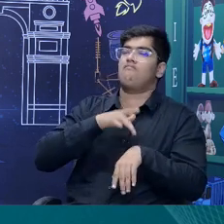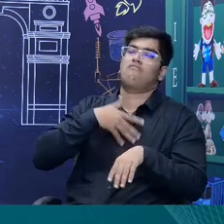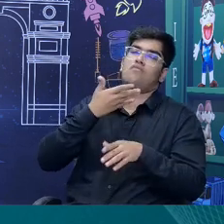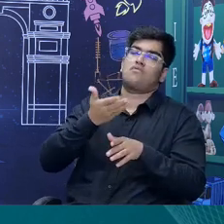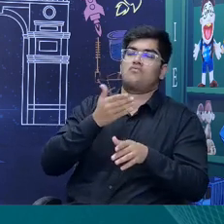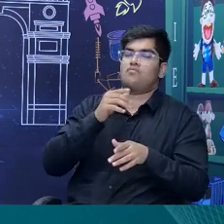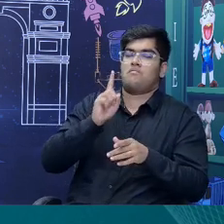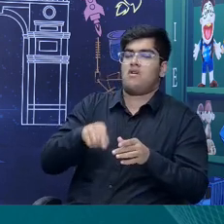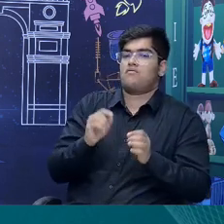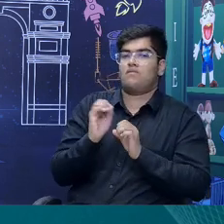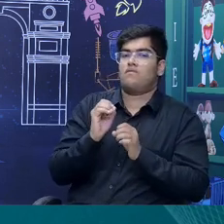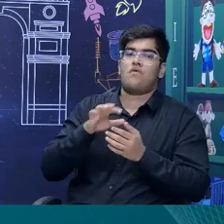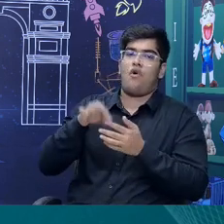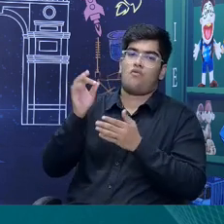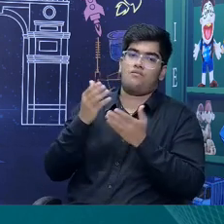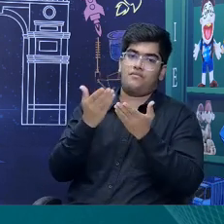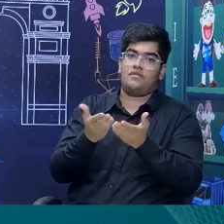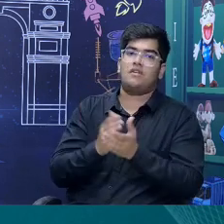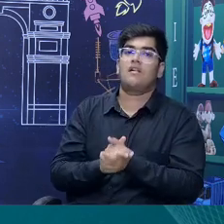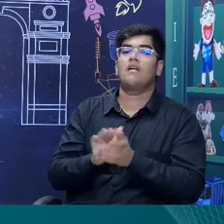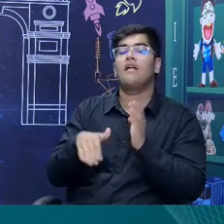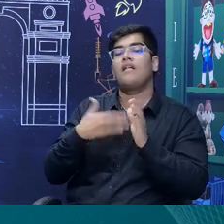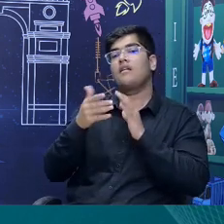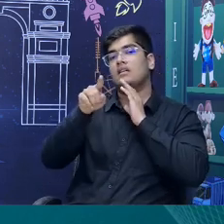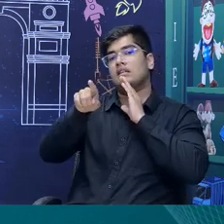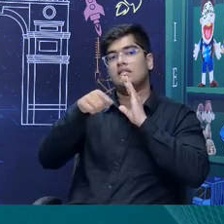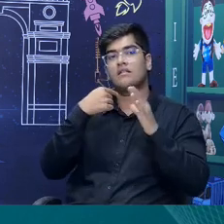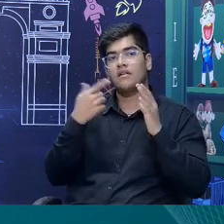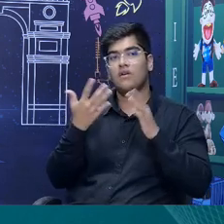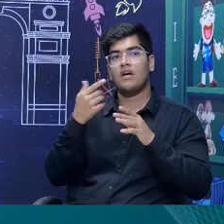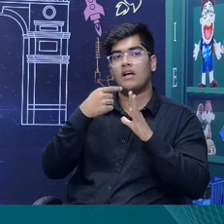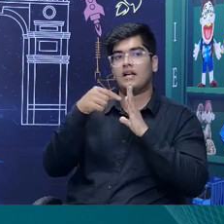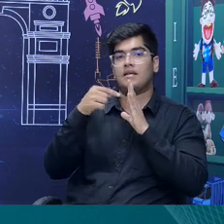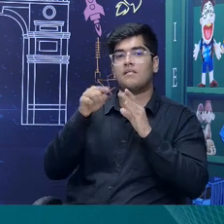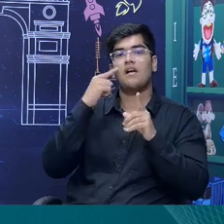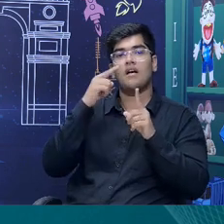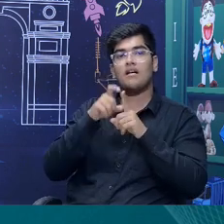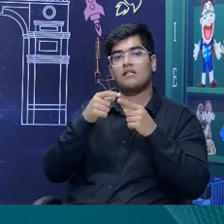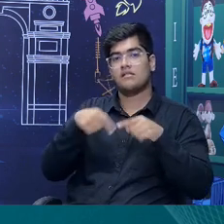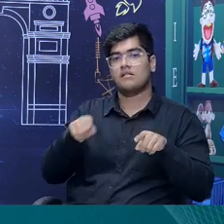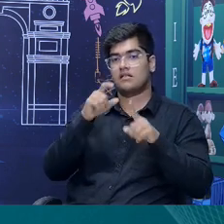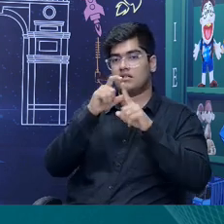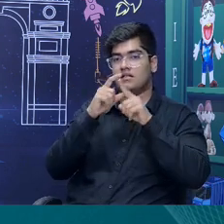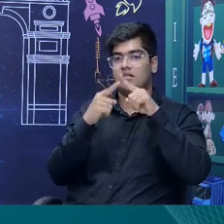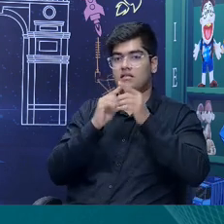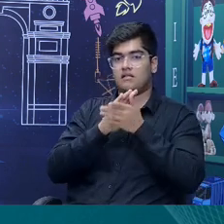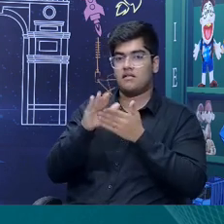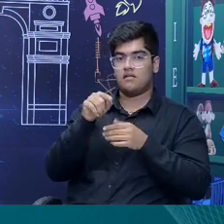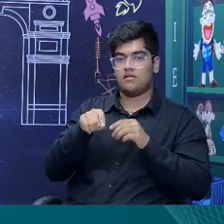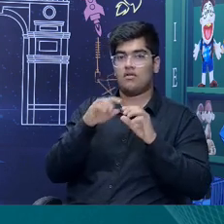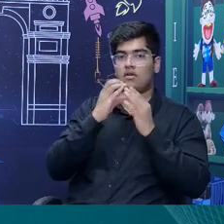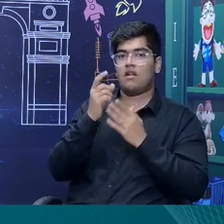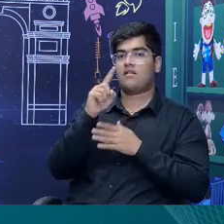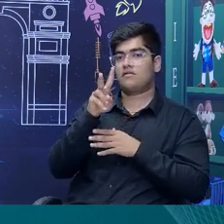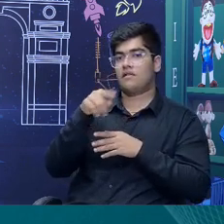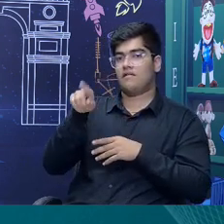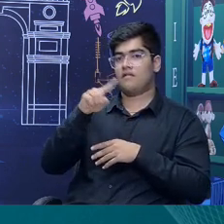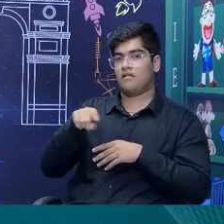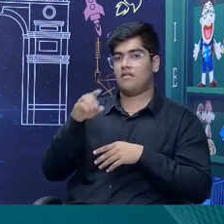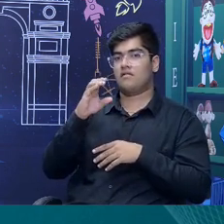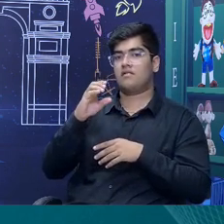बहुत अच्छा लगेगा और आपको अपना होमवर्क हमें भेजना हमारे ईमेल पर जो है डीटीएच क्लास 12th @